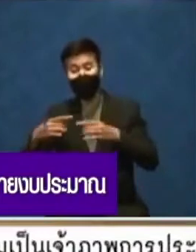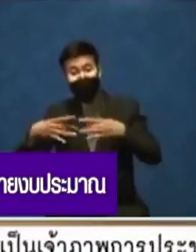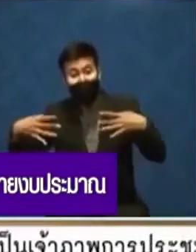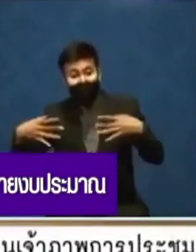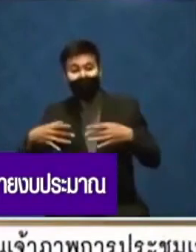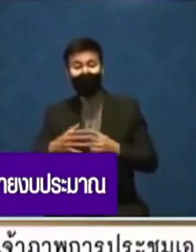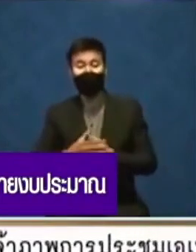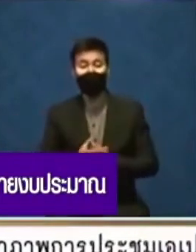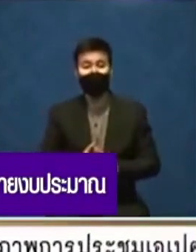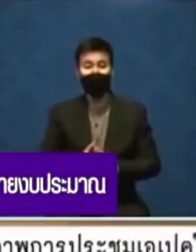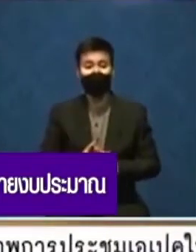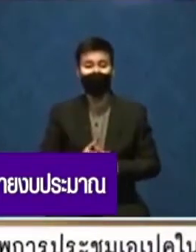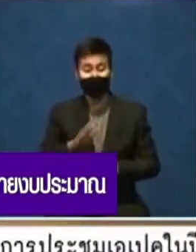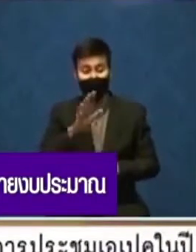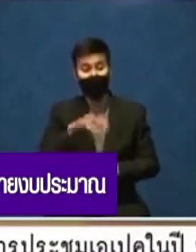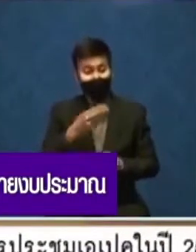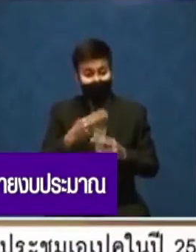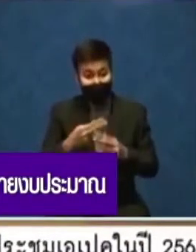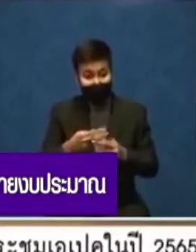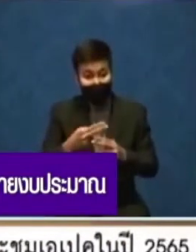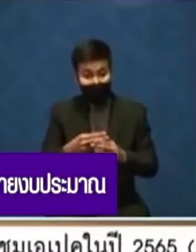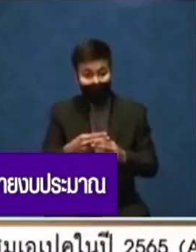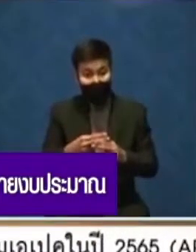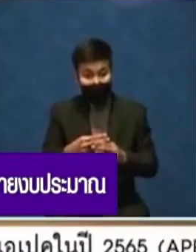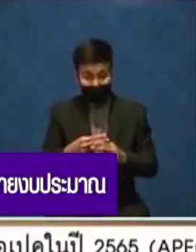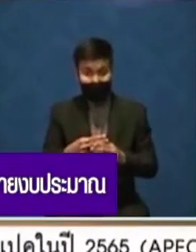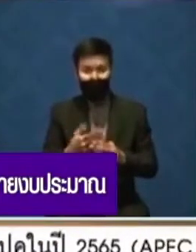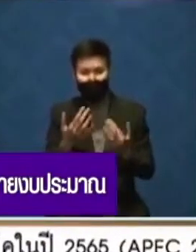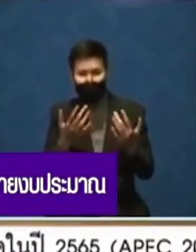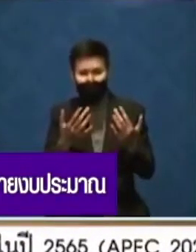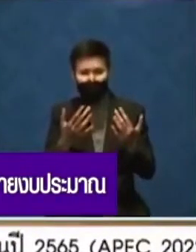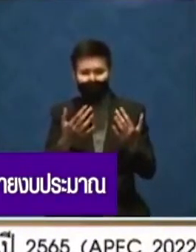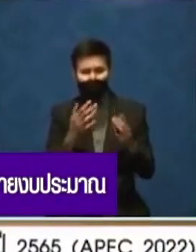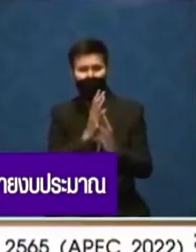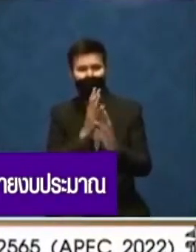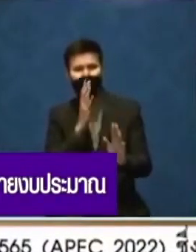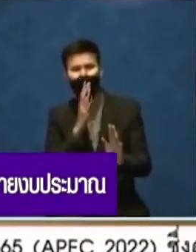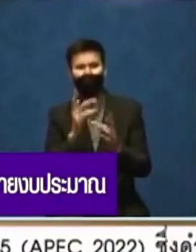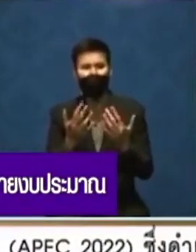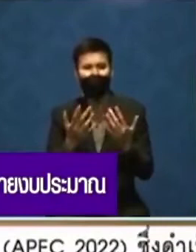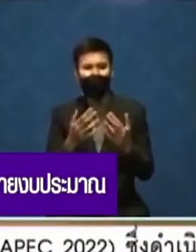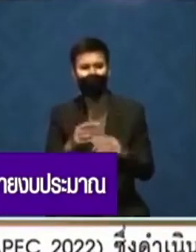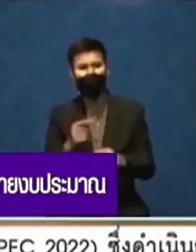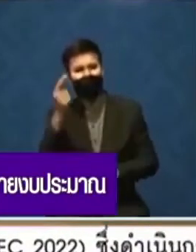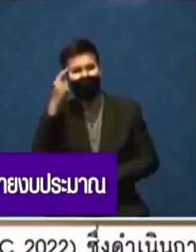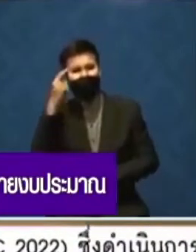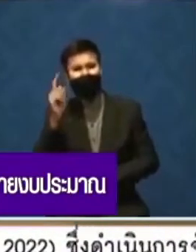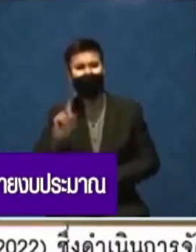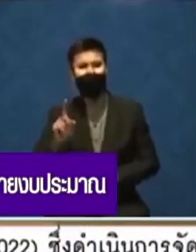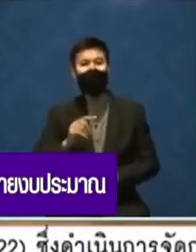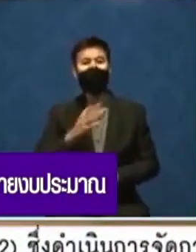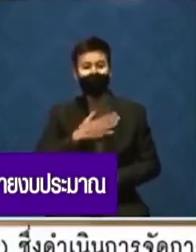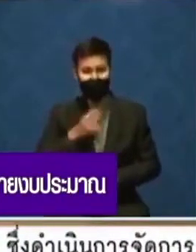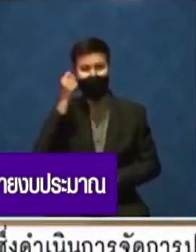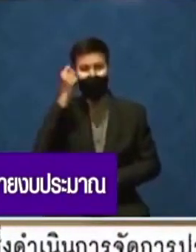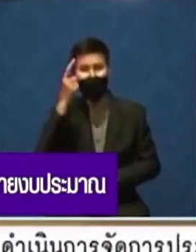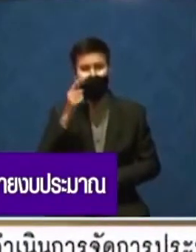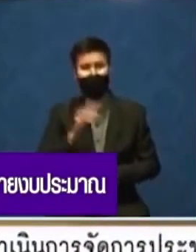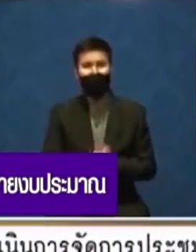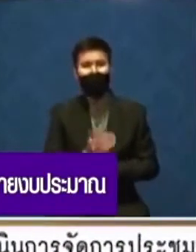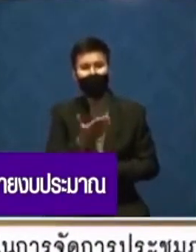ล้วเรียกทันทีคนที่รอคิวเขาจะนึกยังไงครับท่านประธานครับผมเข้าใจครับท่านประธานอาจจะไม่ท